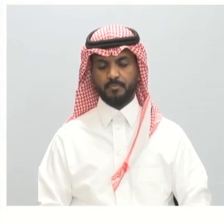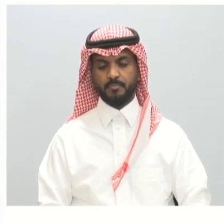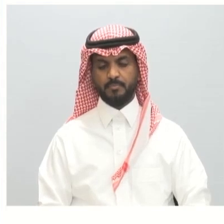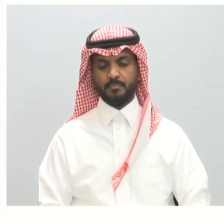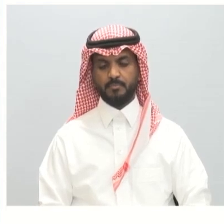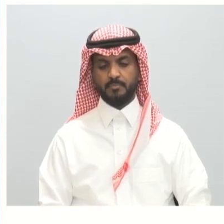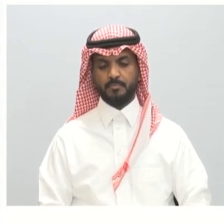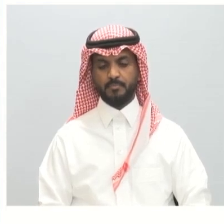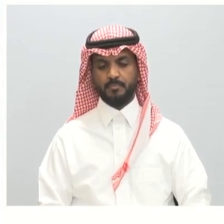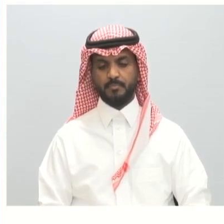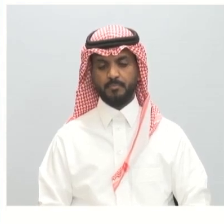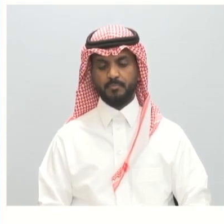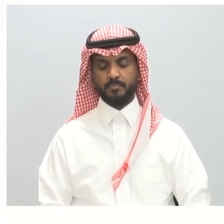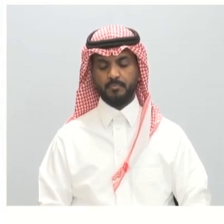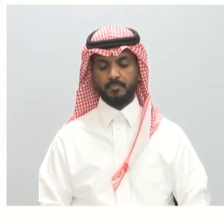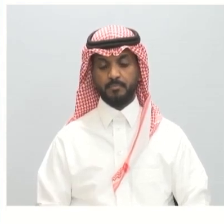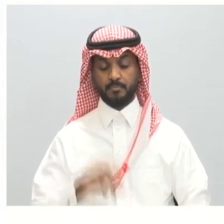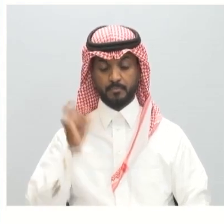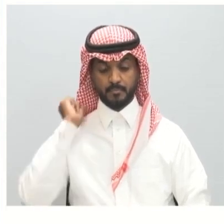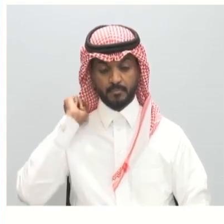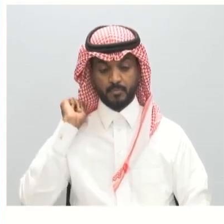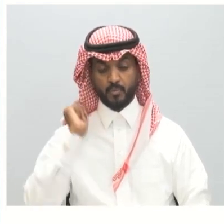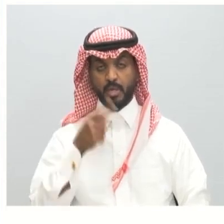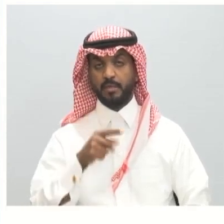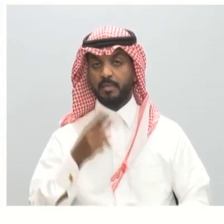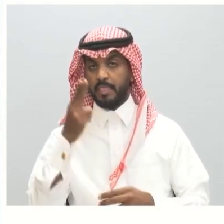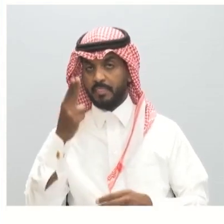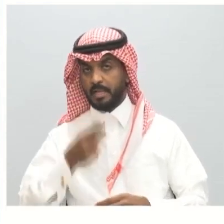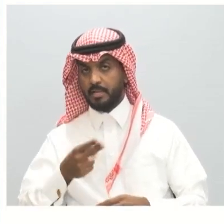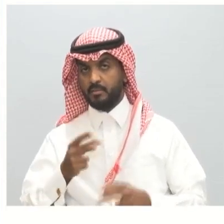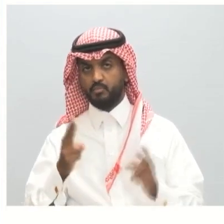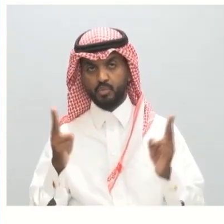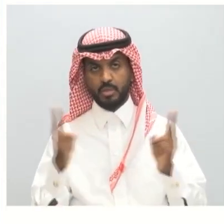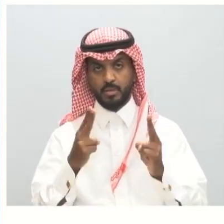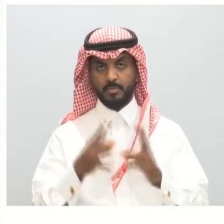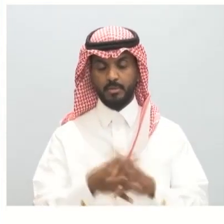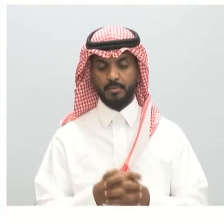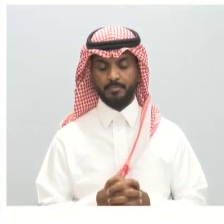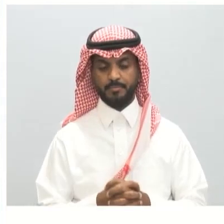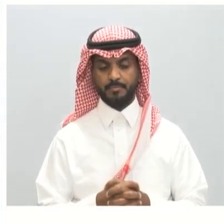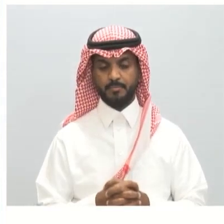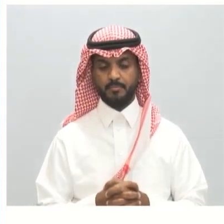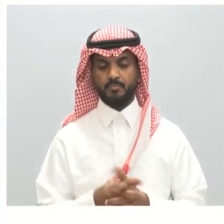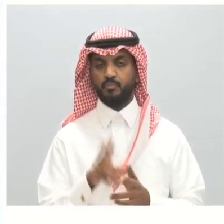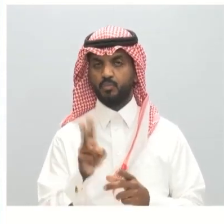نلاحظ لاحظ ان الضلعين المتقابلين